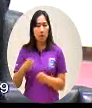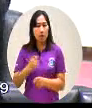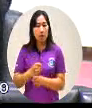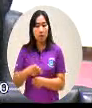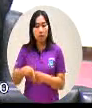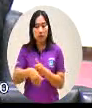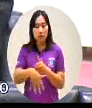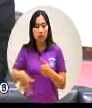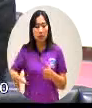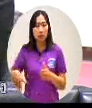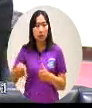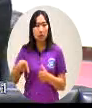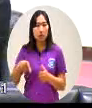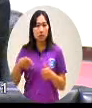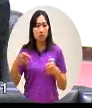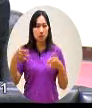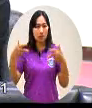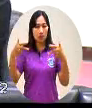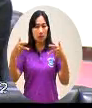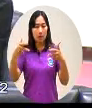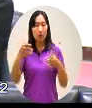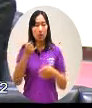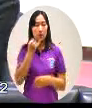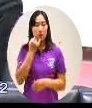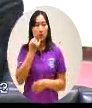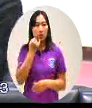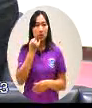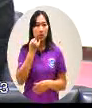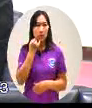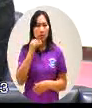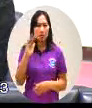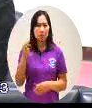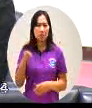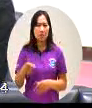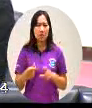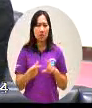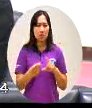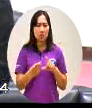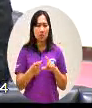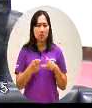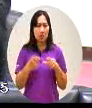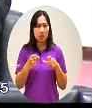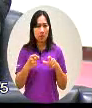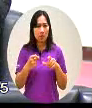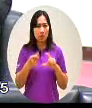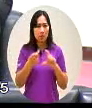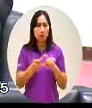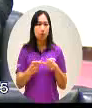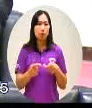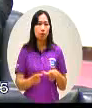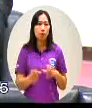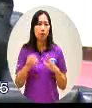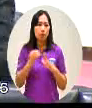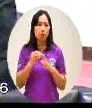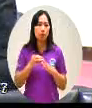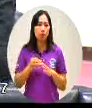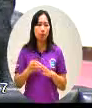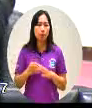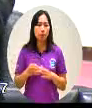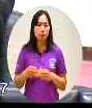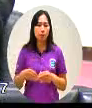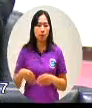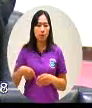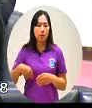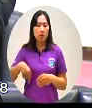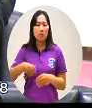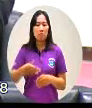果区公所无要发包这个监视器啊，伊讲监视器拢警察局的啦，甲100万撒